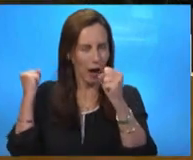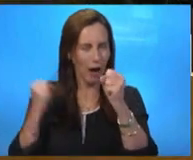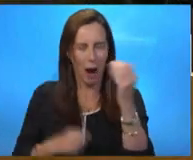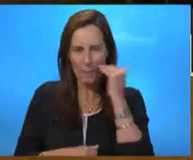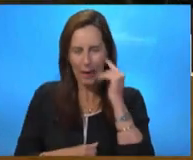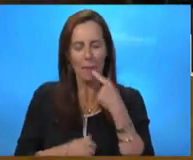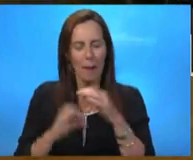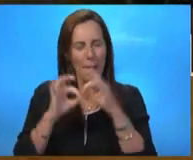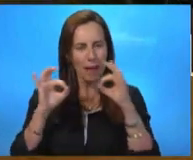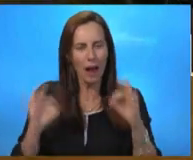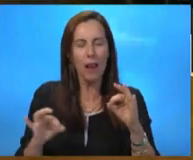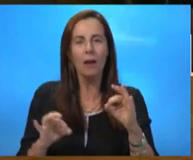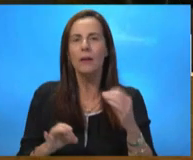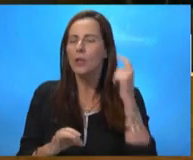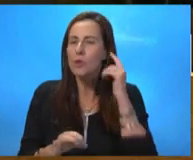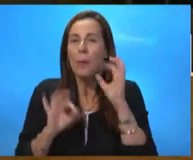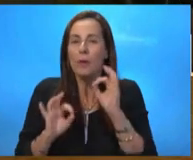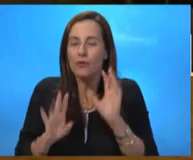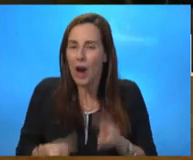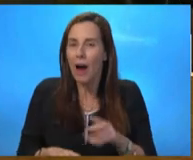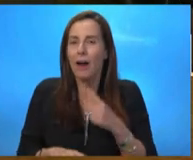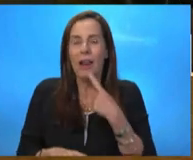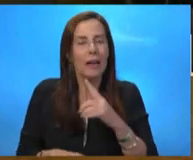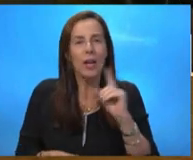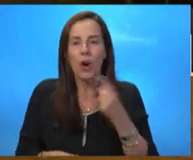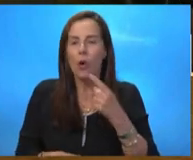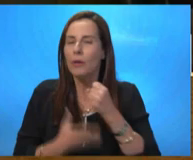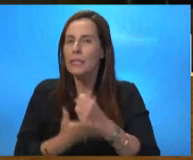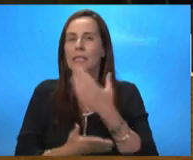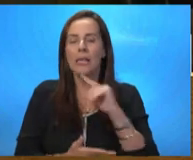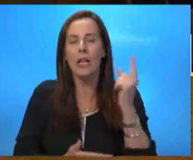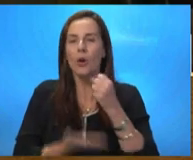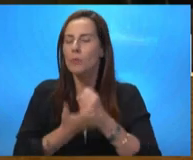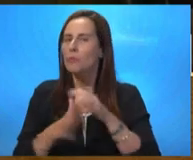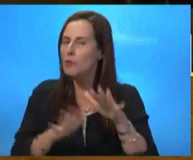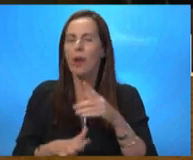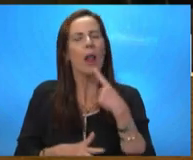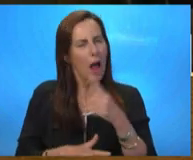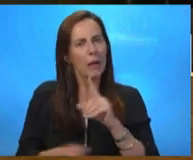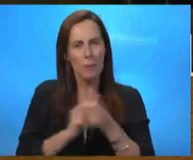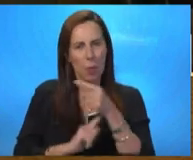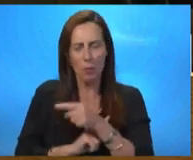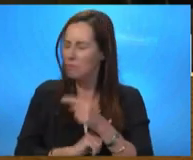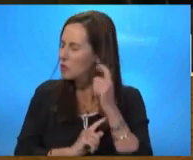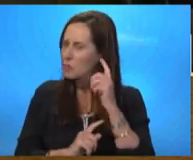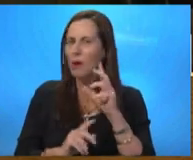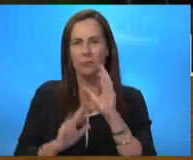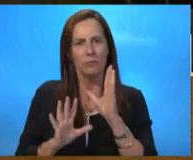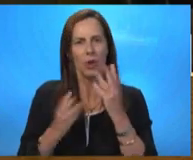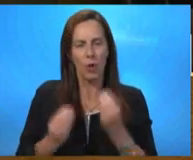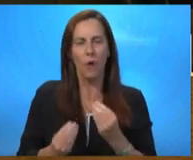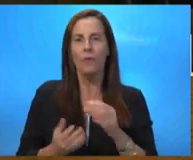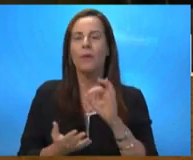הדיון נשמעו ממש, אפשר היה לתת לכל דובר ישראלי, לכל דובר ממשלה להקריא אותם, והם לא היו נשמעים אפילו כל כך טוב. כתב